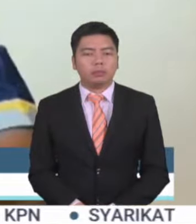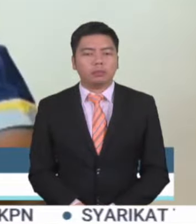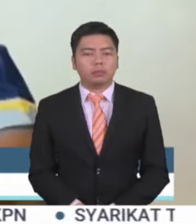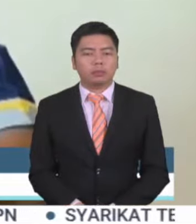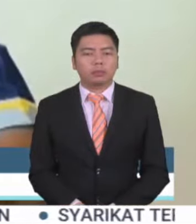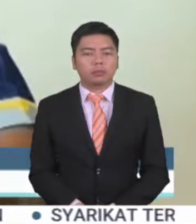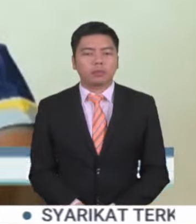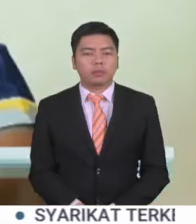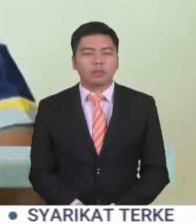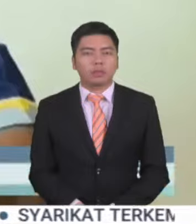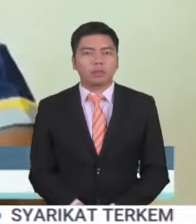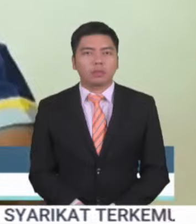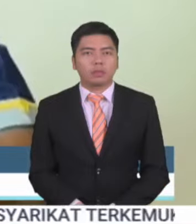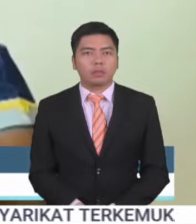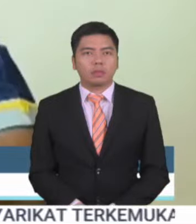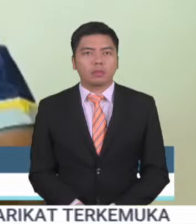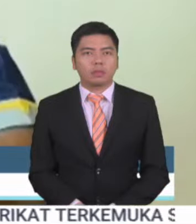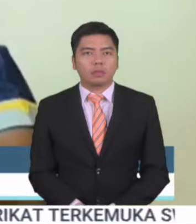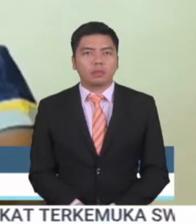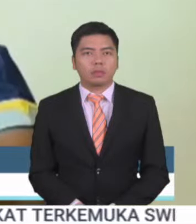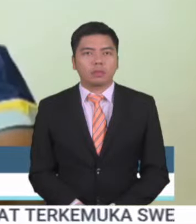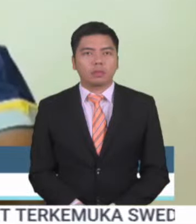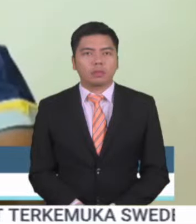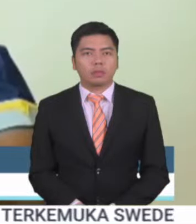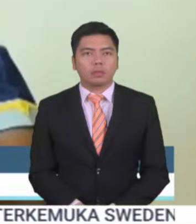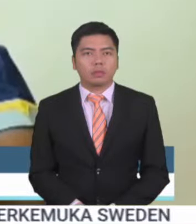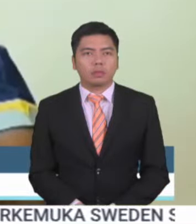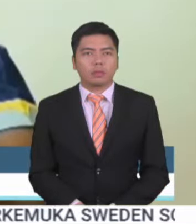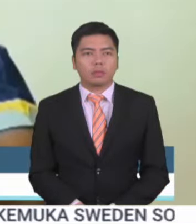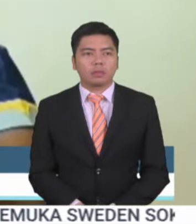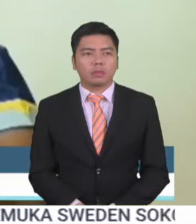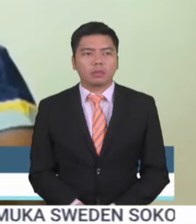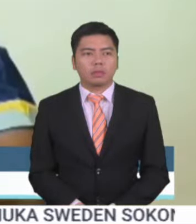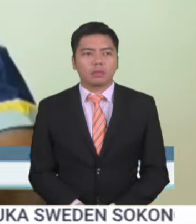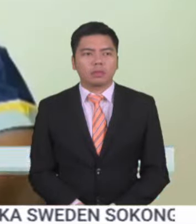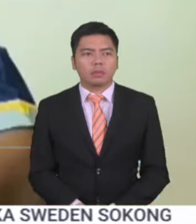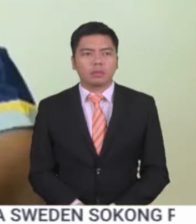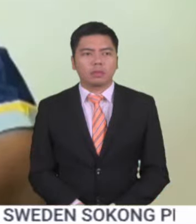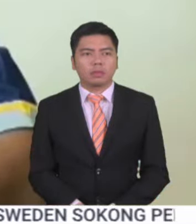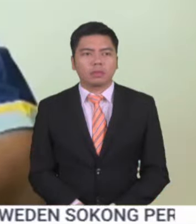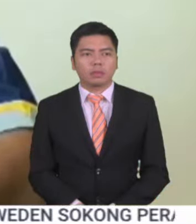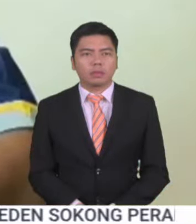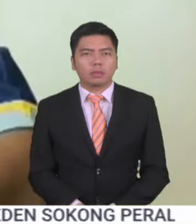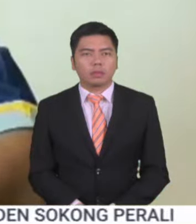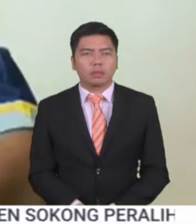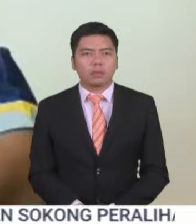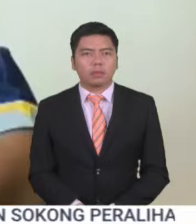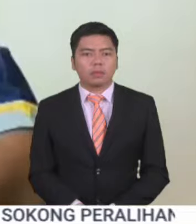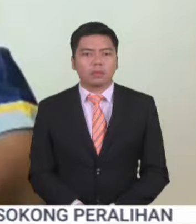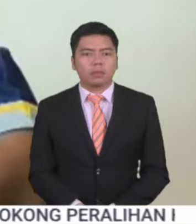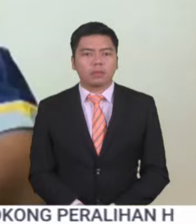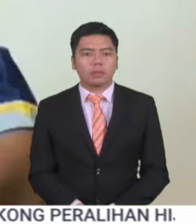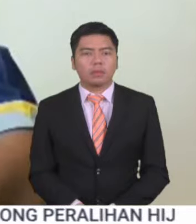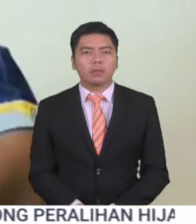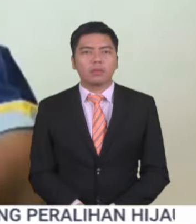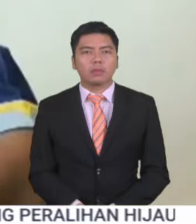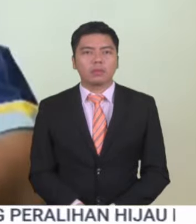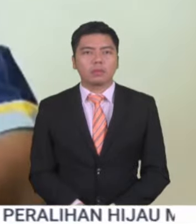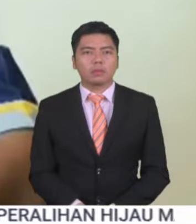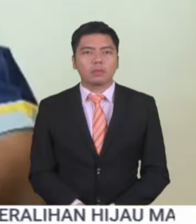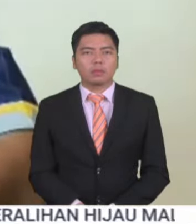Mereview semula undang-undang lapuk ini perlu dilaksanakan pada tahun 2022 ketika era pemerintahan Dato' Isteri Ismail